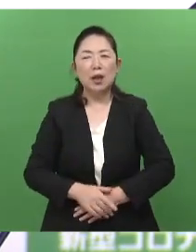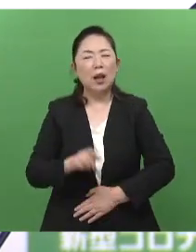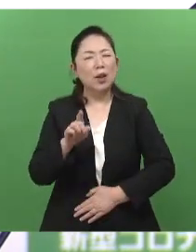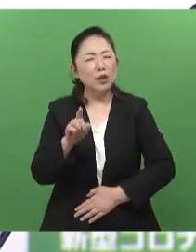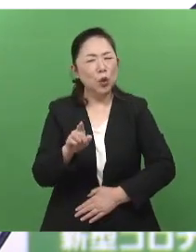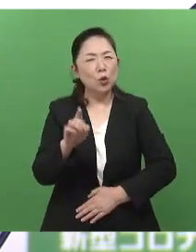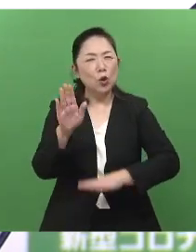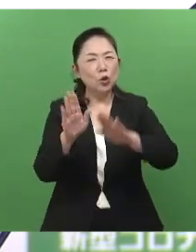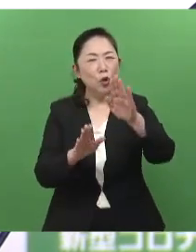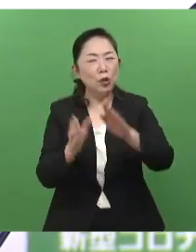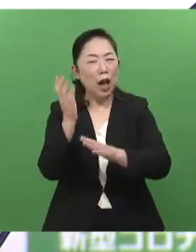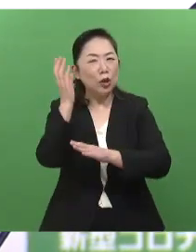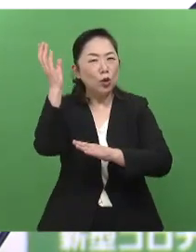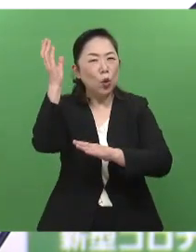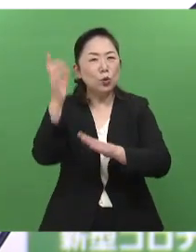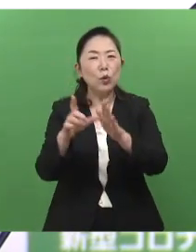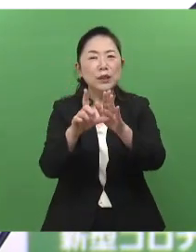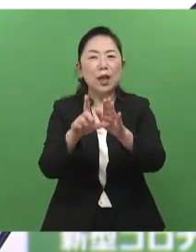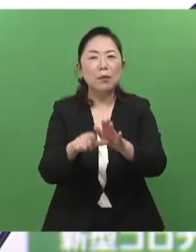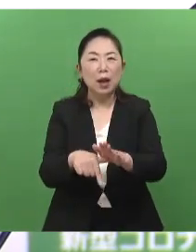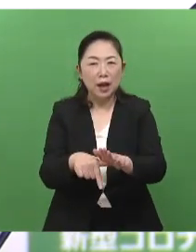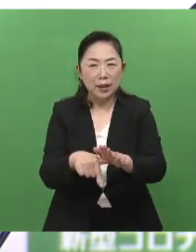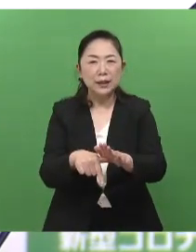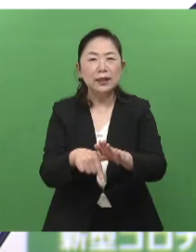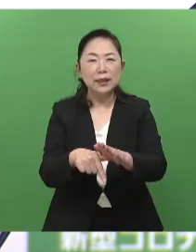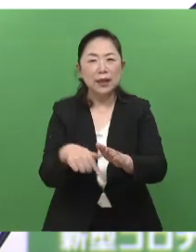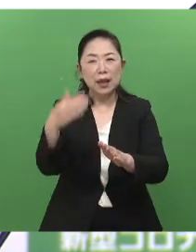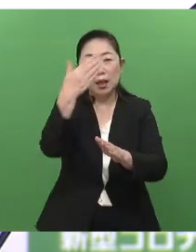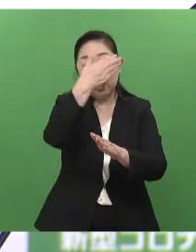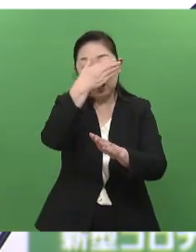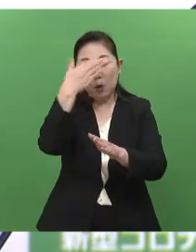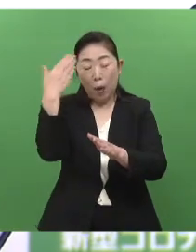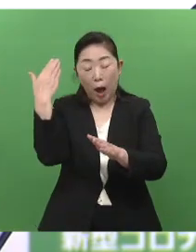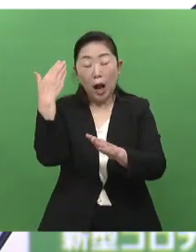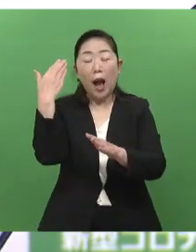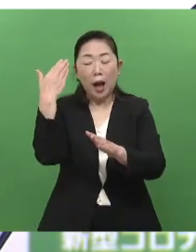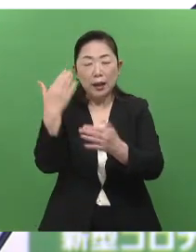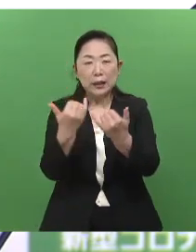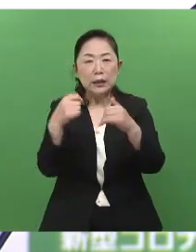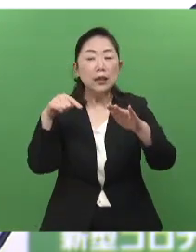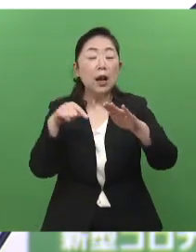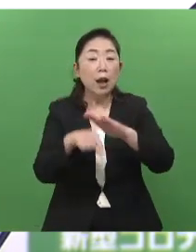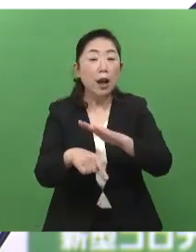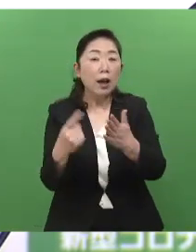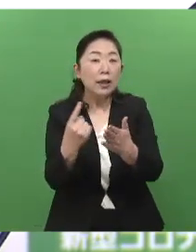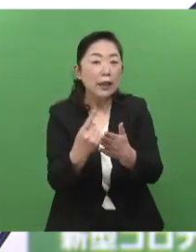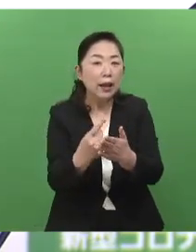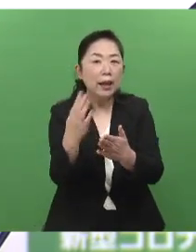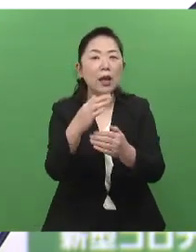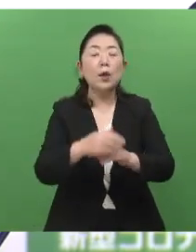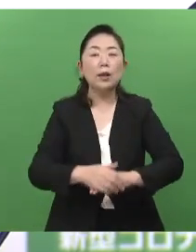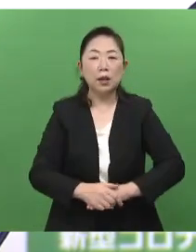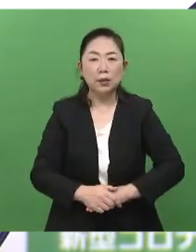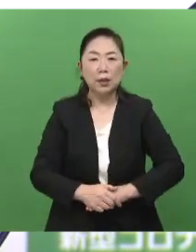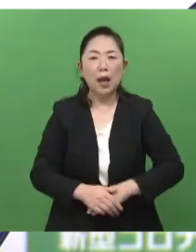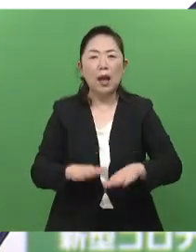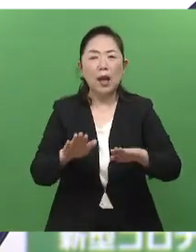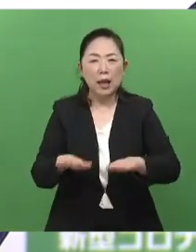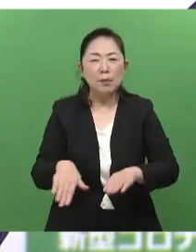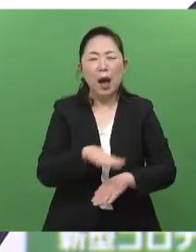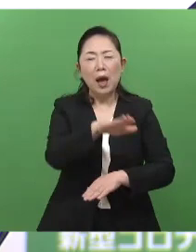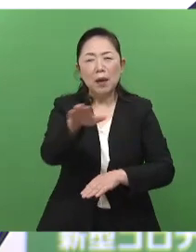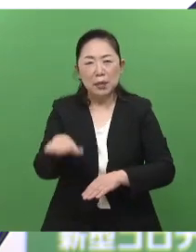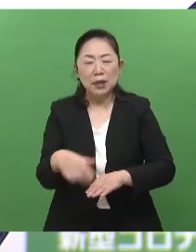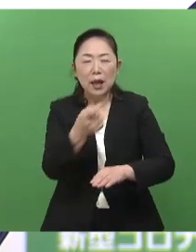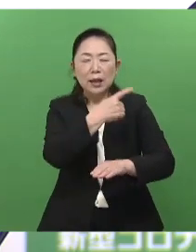考えますと、この若いからという話だけではなくて、やはり今みんなで力を結